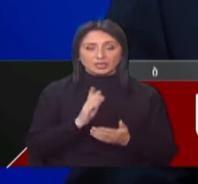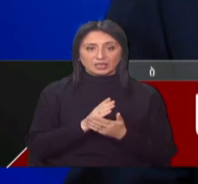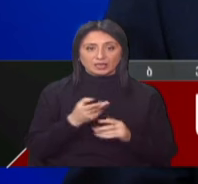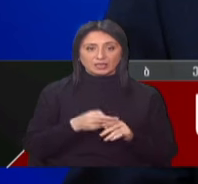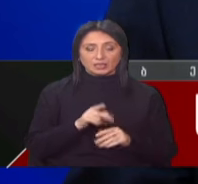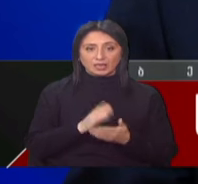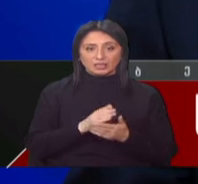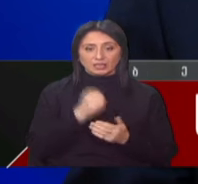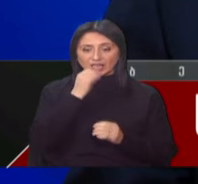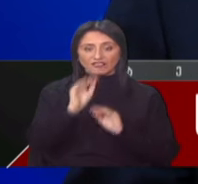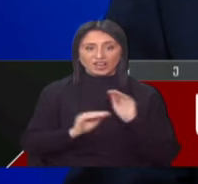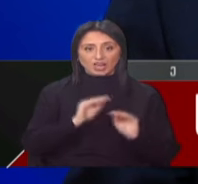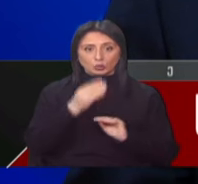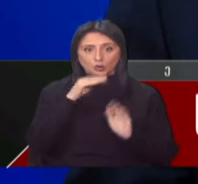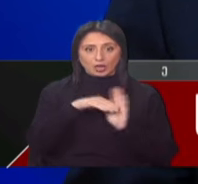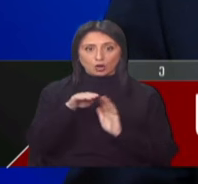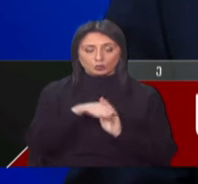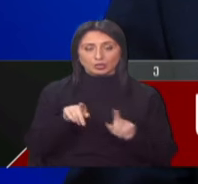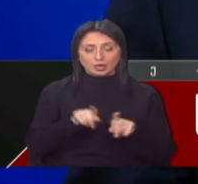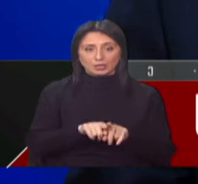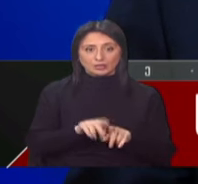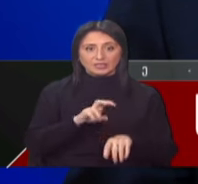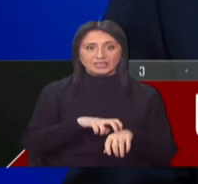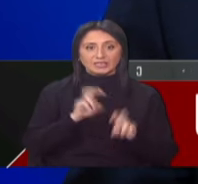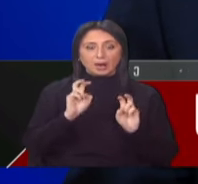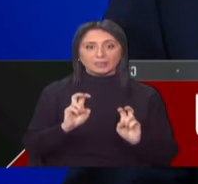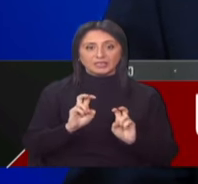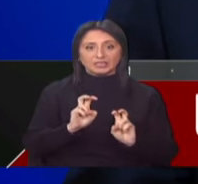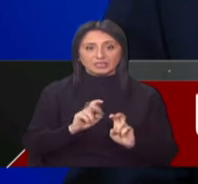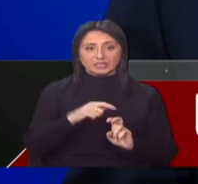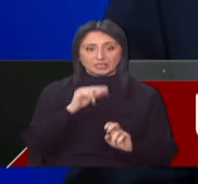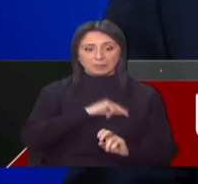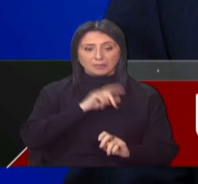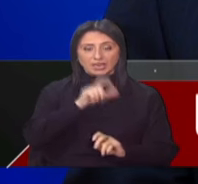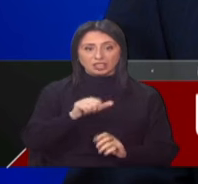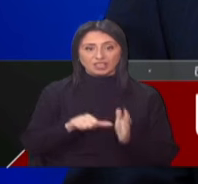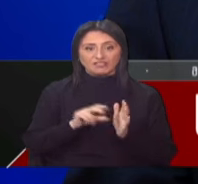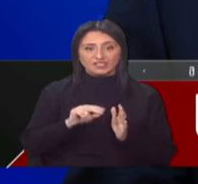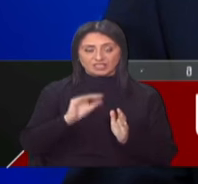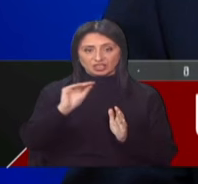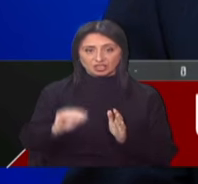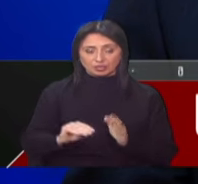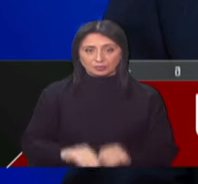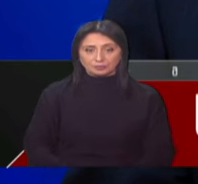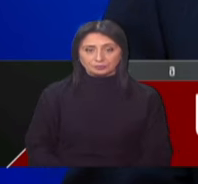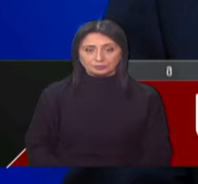არის ინფრასტრუქტურის გაუმჯობესება და ასევე სამედიცინო პერსონალში ინვესტიციის ჩადება.